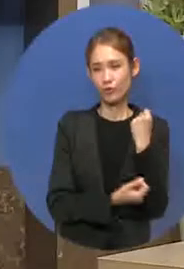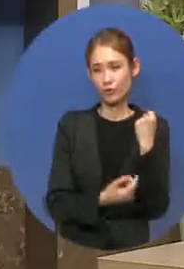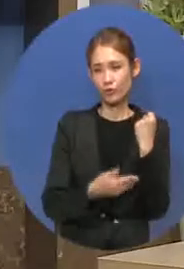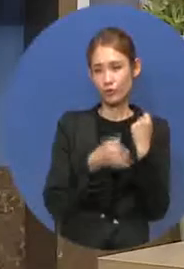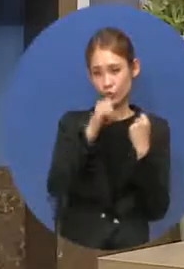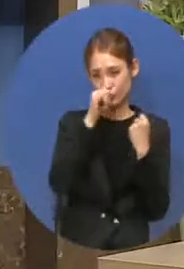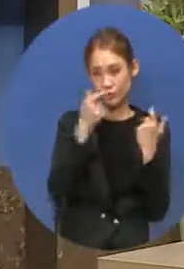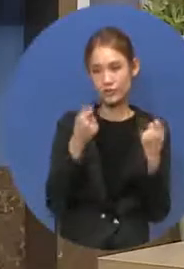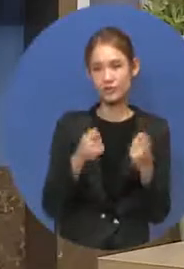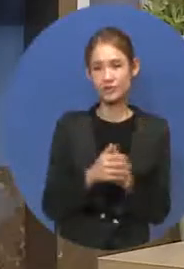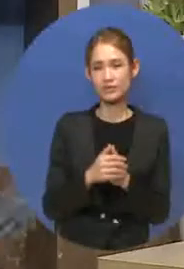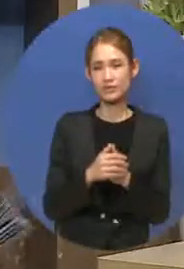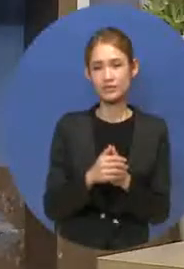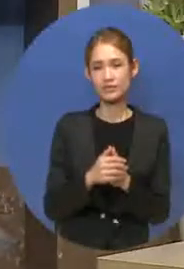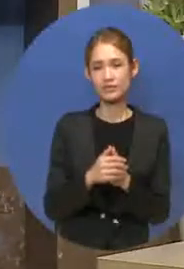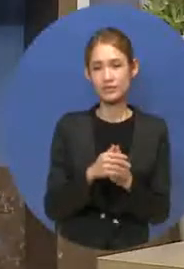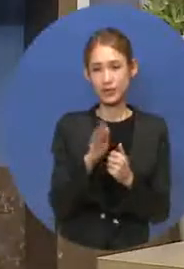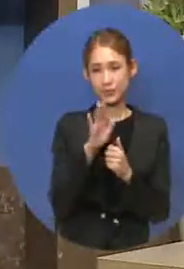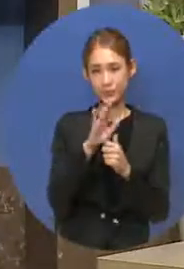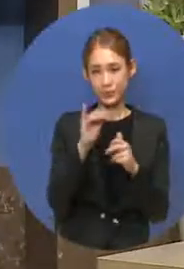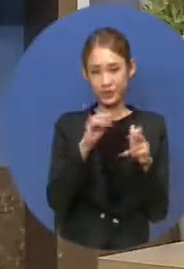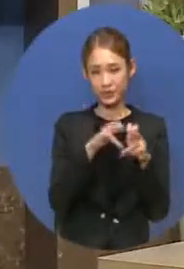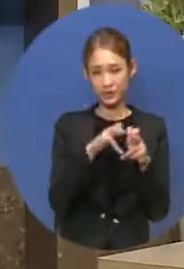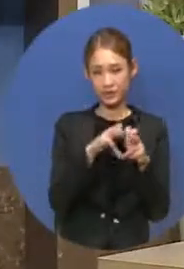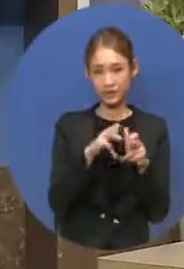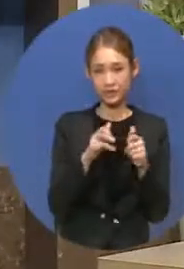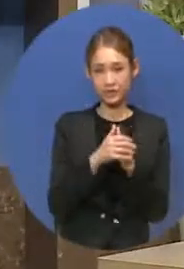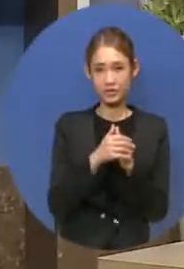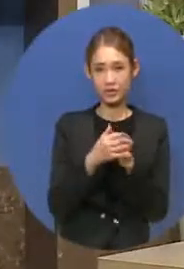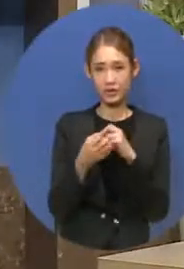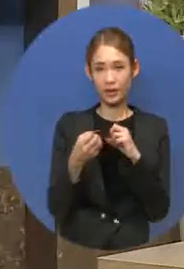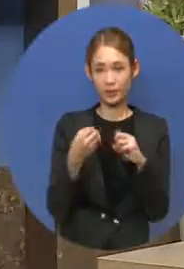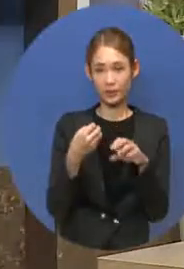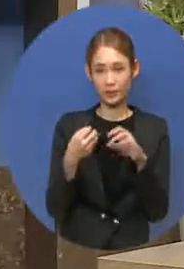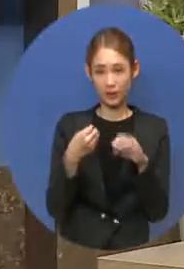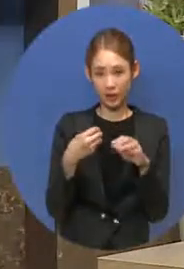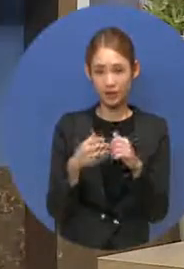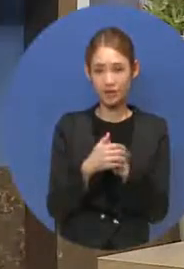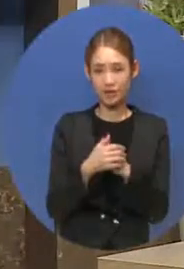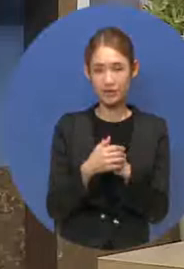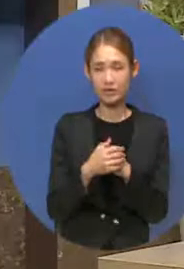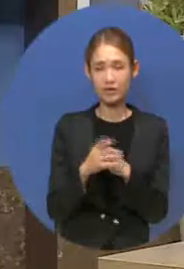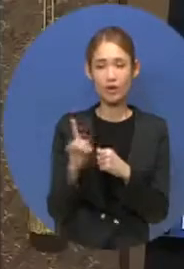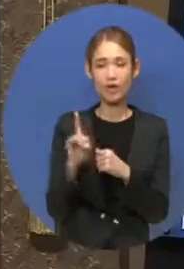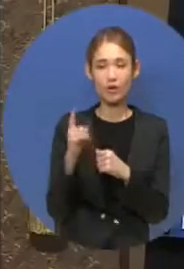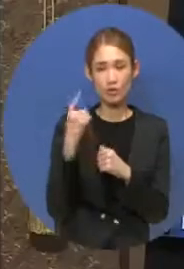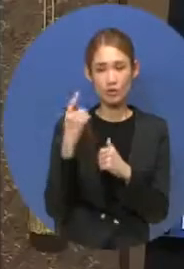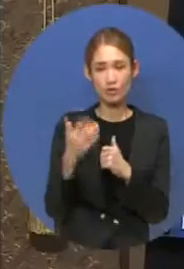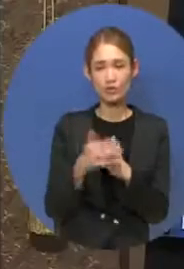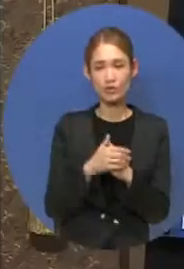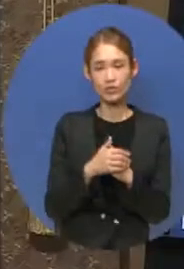생각이 들거든요. 그 비장애인 분들은 좀 반응이나 그 호응도는 어땠나요?